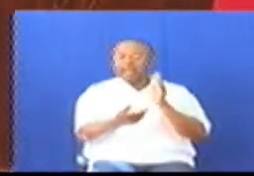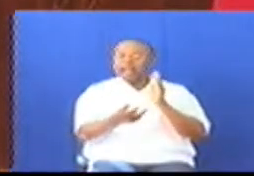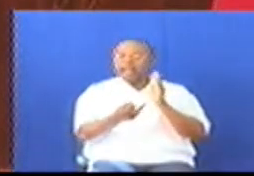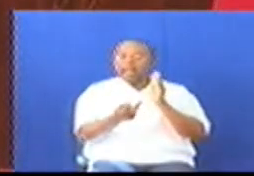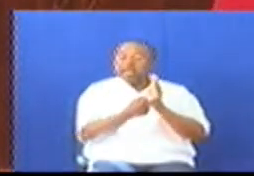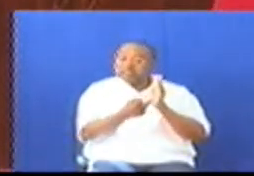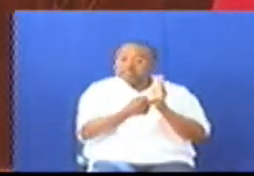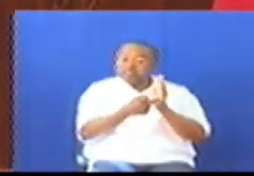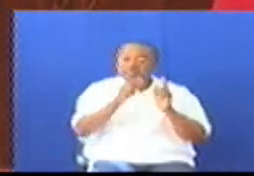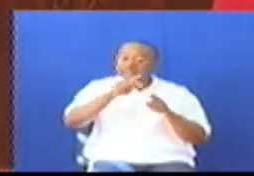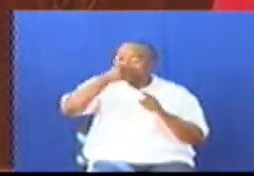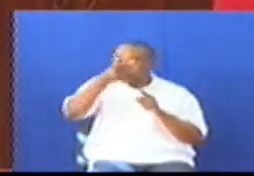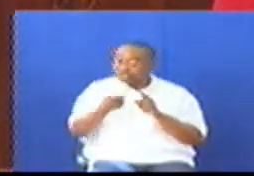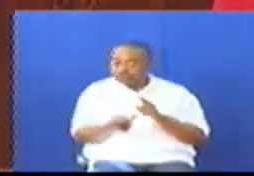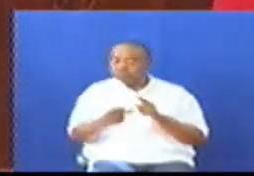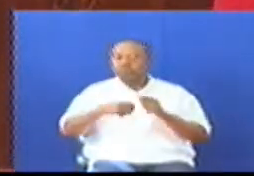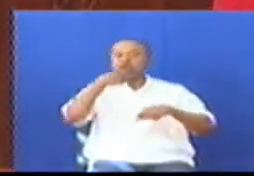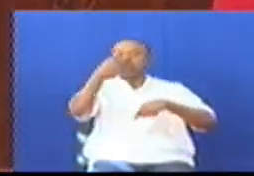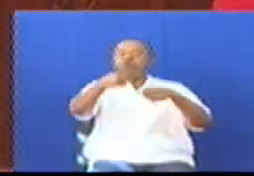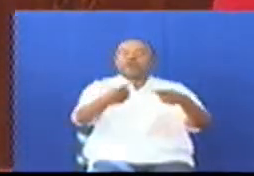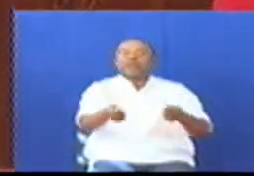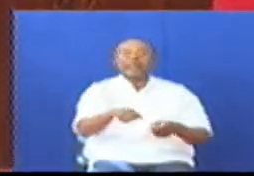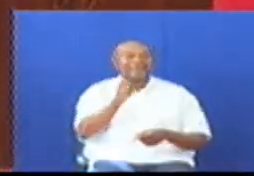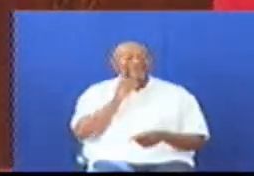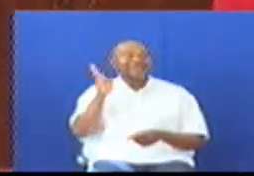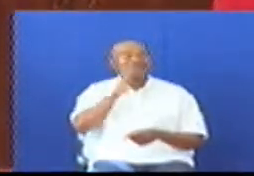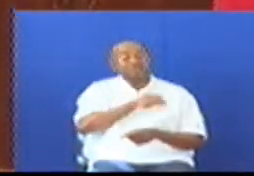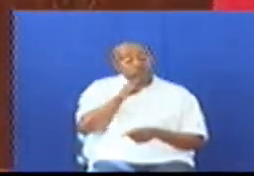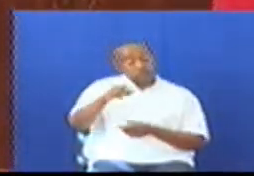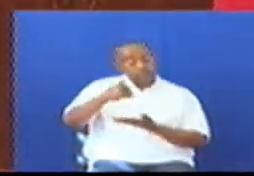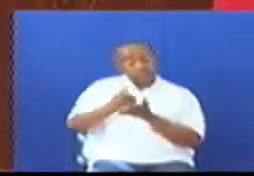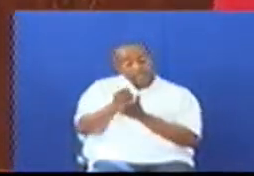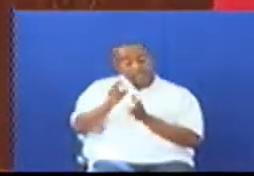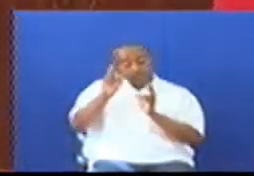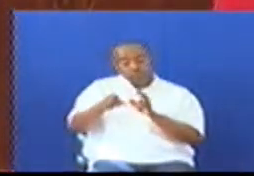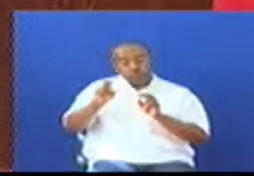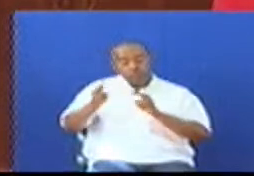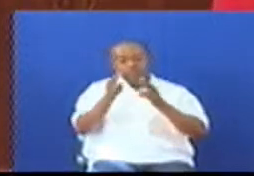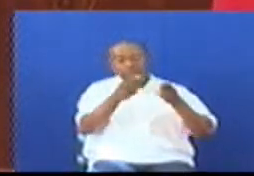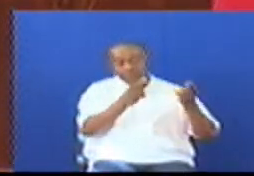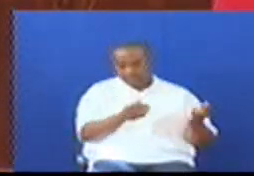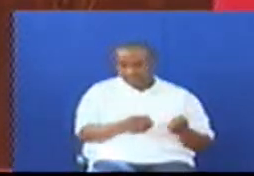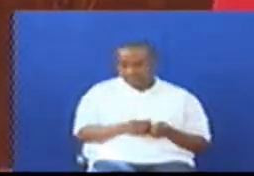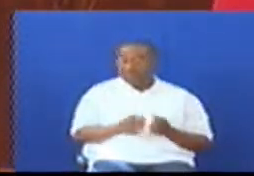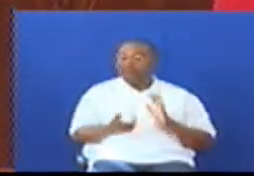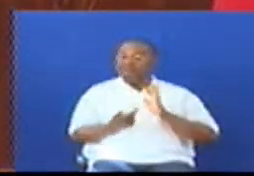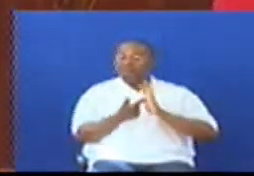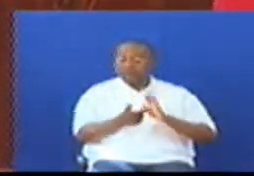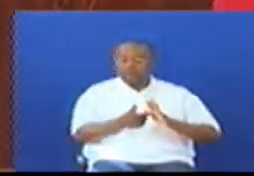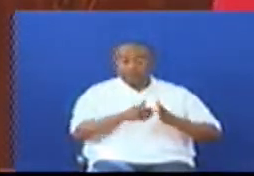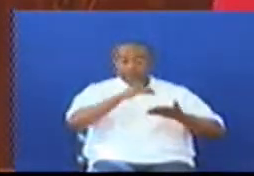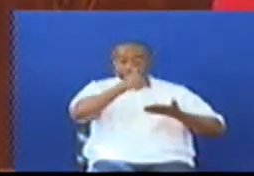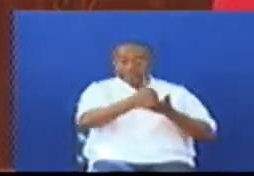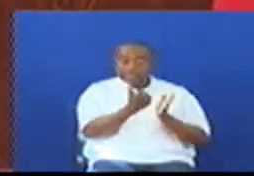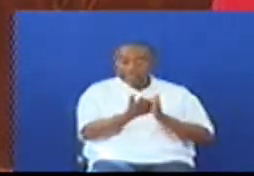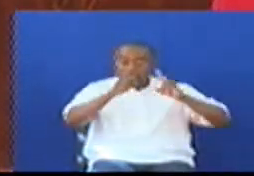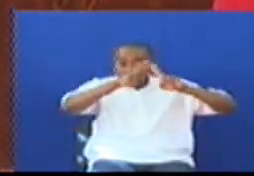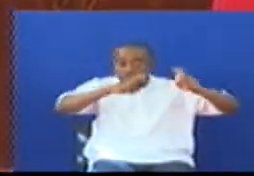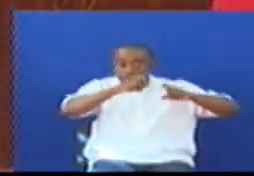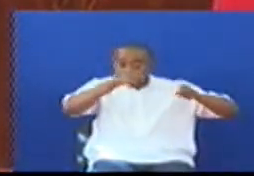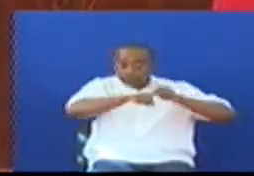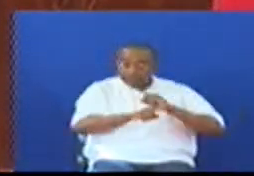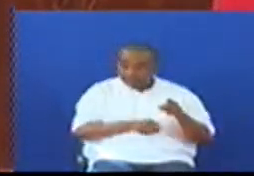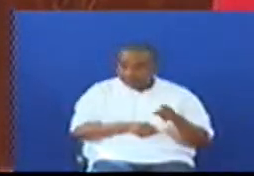kuna mtu mpya. Lakini ukienda pia kwenye idara ya ukaguzi wa ndani, idara hii tangu